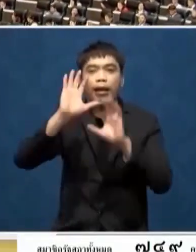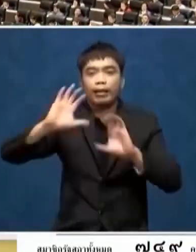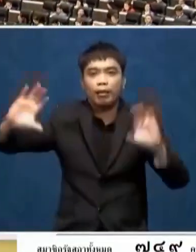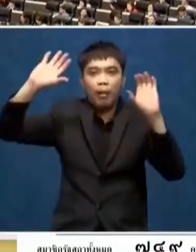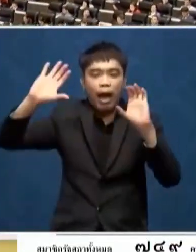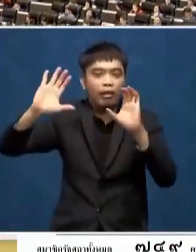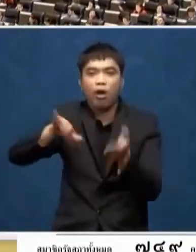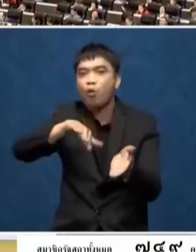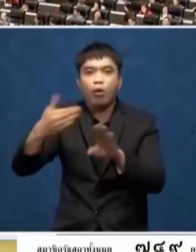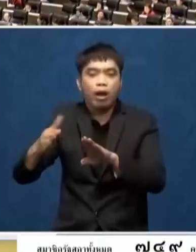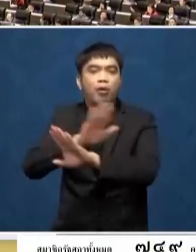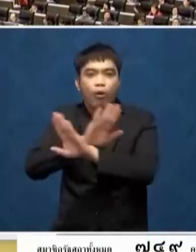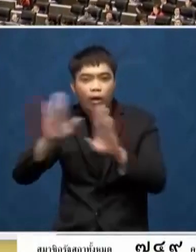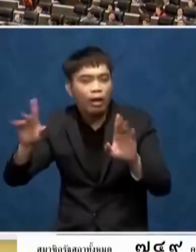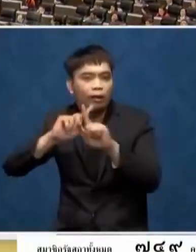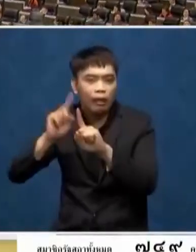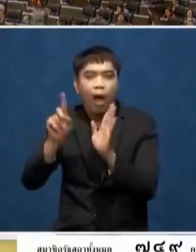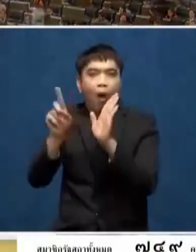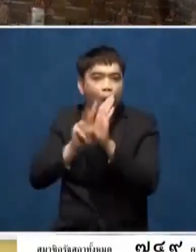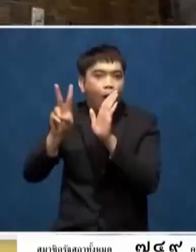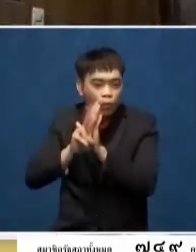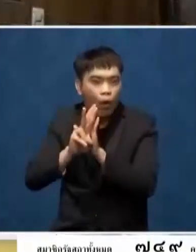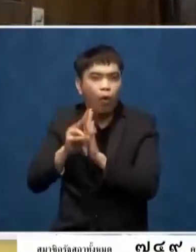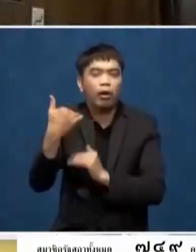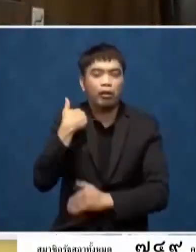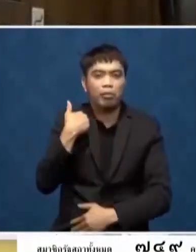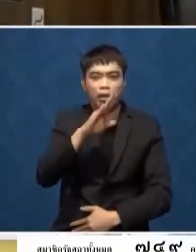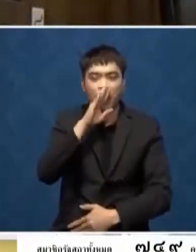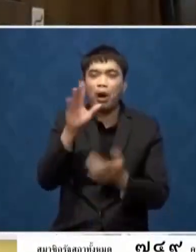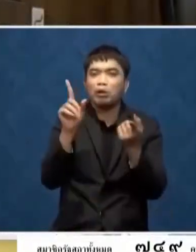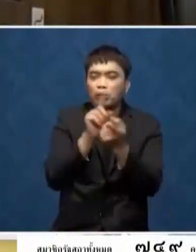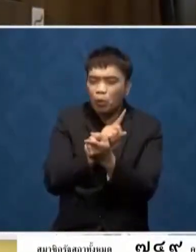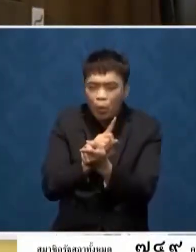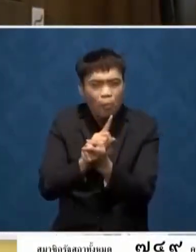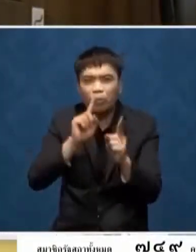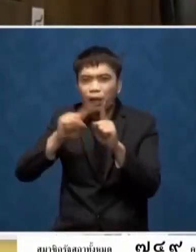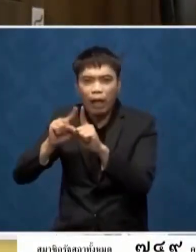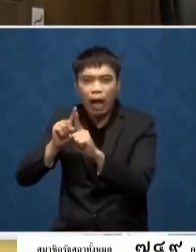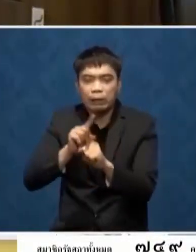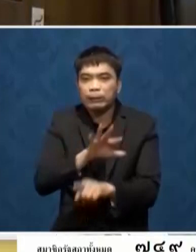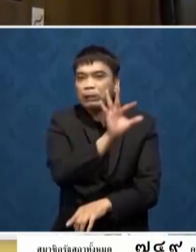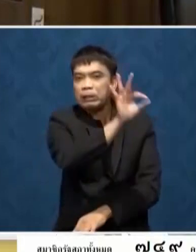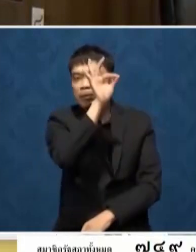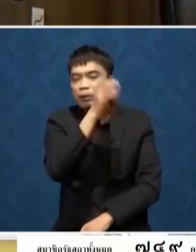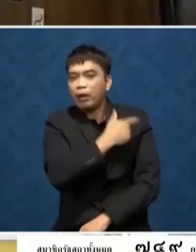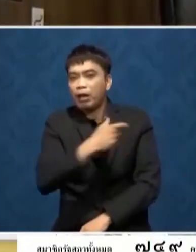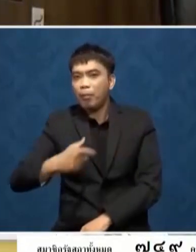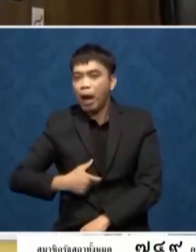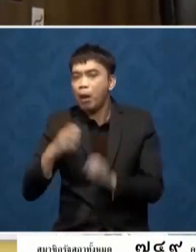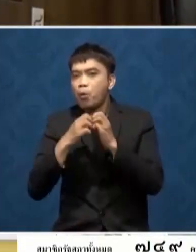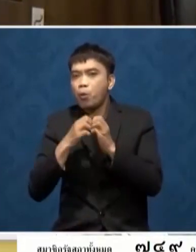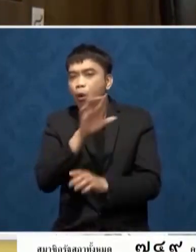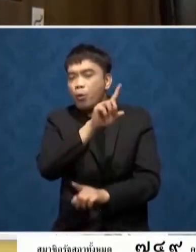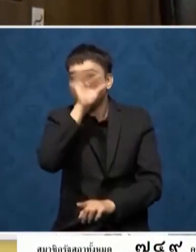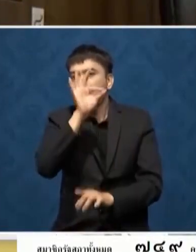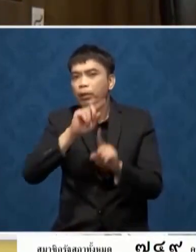2ครั้ง 2ครากลุ่มคนที่มีผลประโยชน์ส่วนตนและไม่มีเครดิตทางสังคมล้วนต้องดึงสถาบันมาอ้างอิงเพื่อปกป้องผลประโยชน์ของตัวเอง